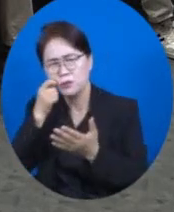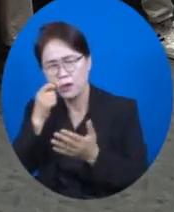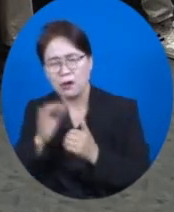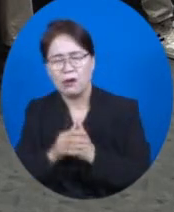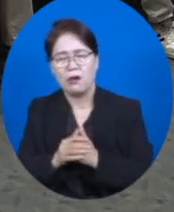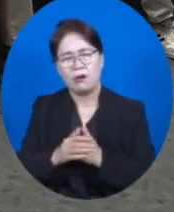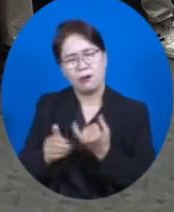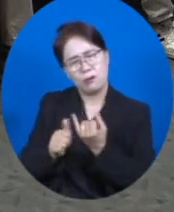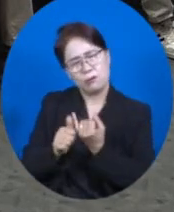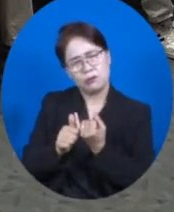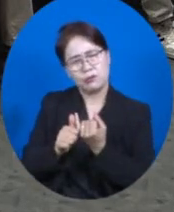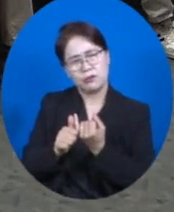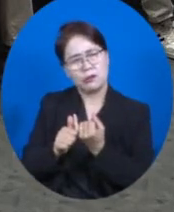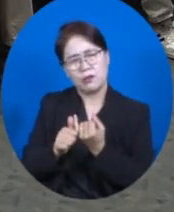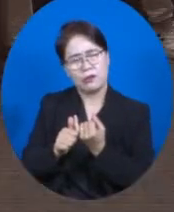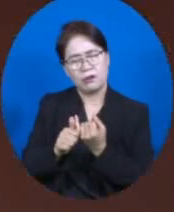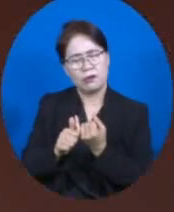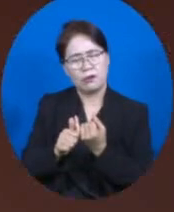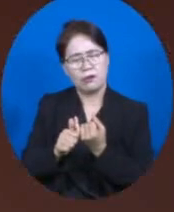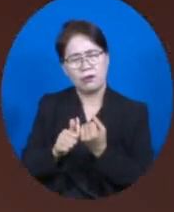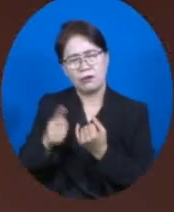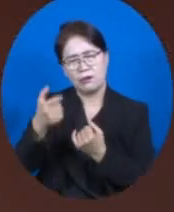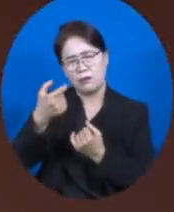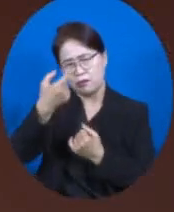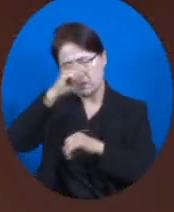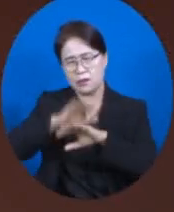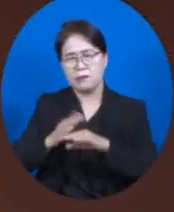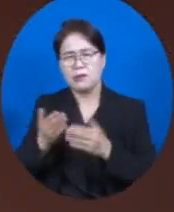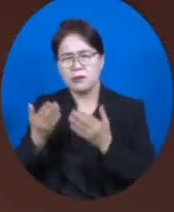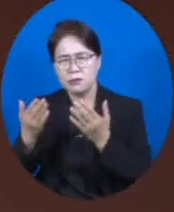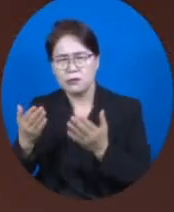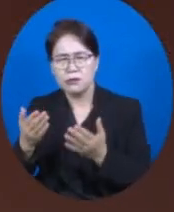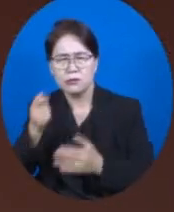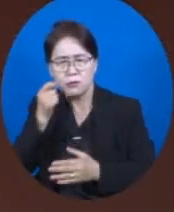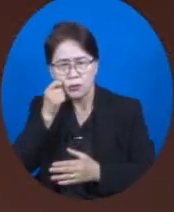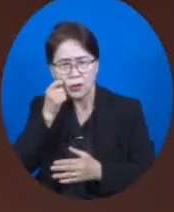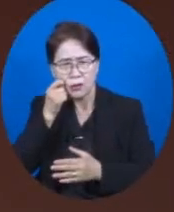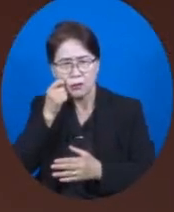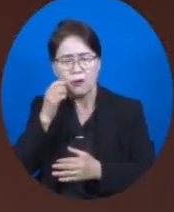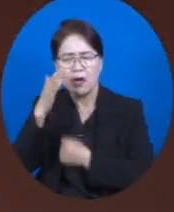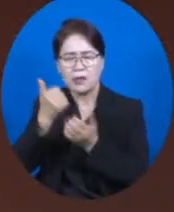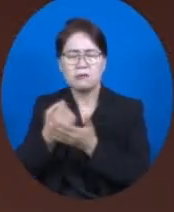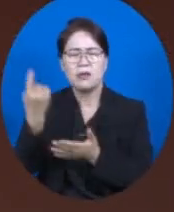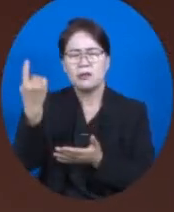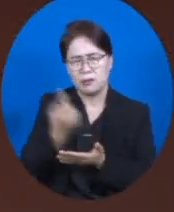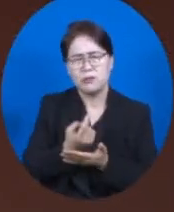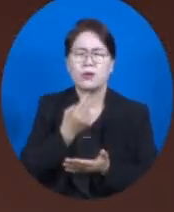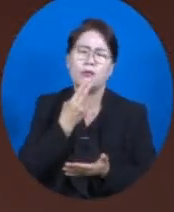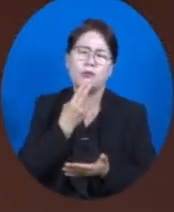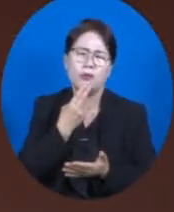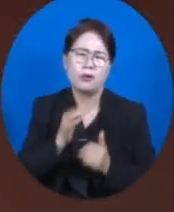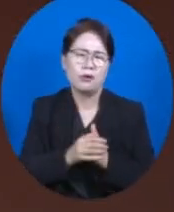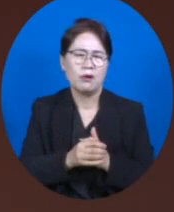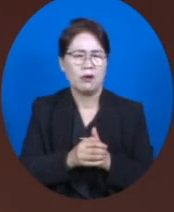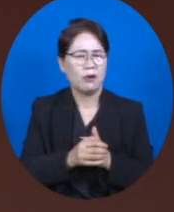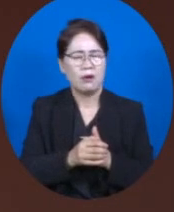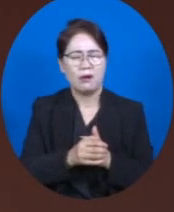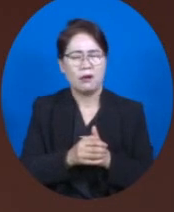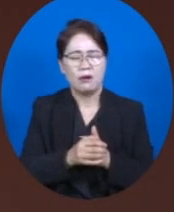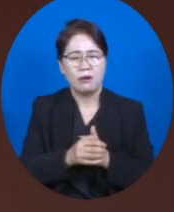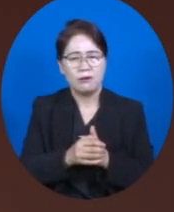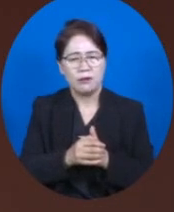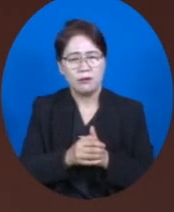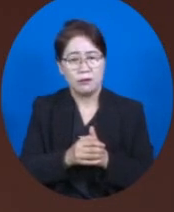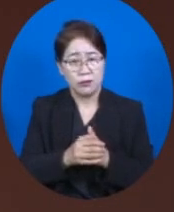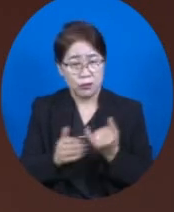예배를 드릴 수가 없었어요 그렇게 웅장하고 화려하지만 그곳에는 하나님의 임재가 없어서 도저히 예배를 드릴 수가